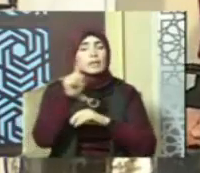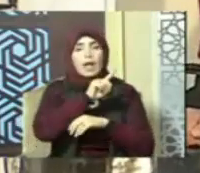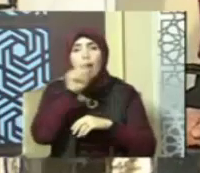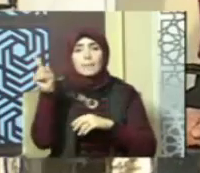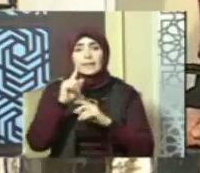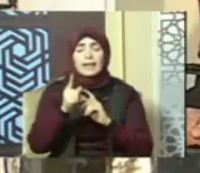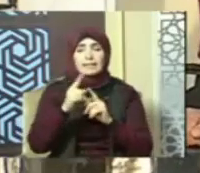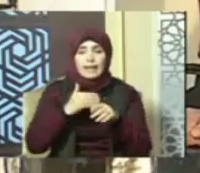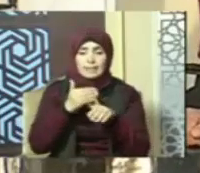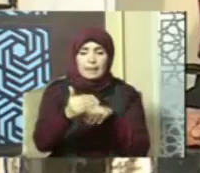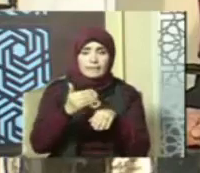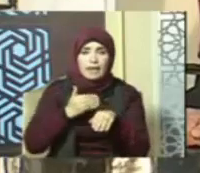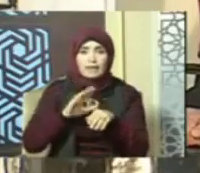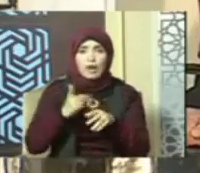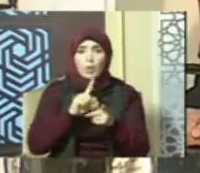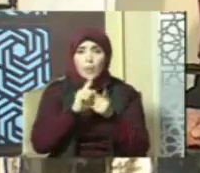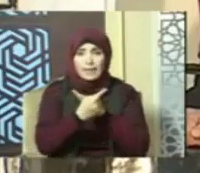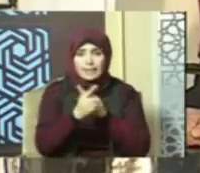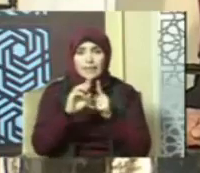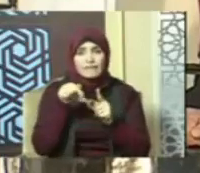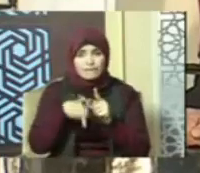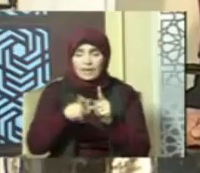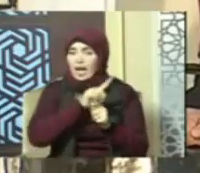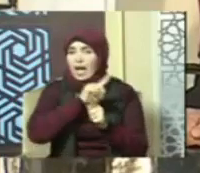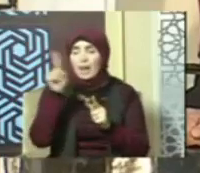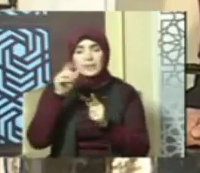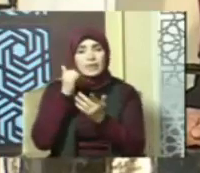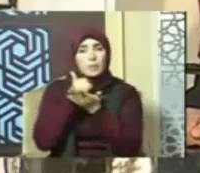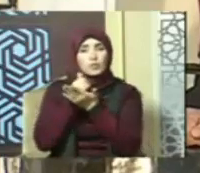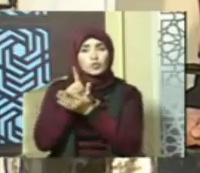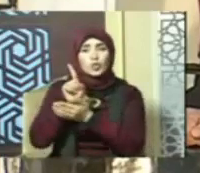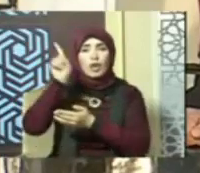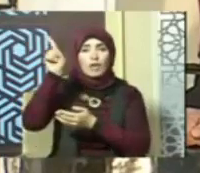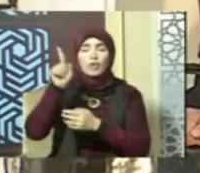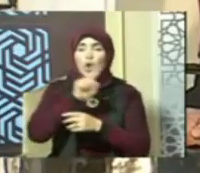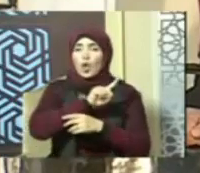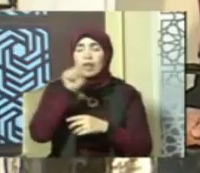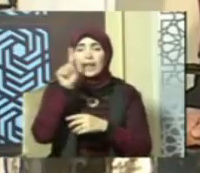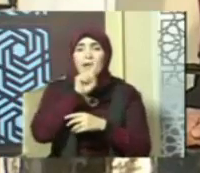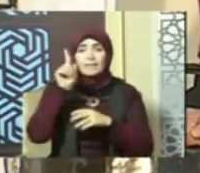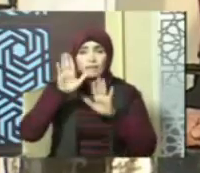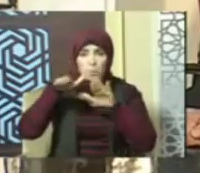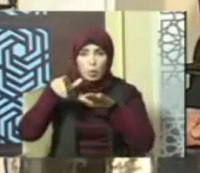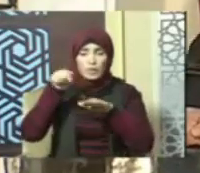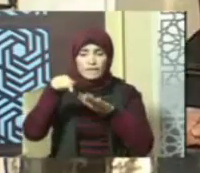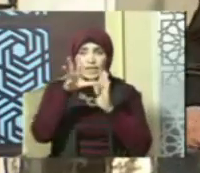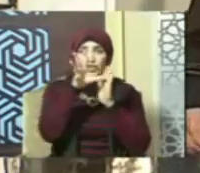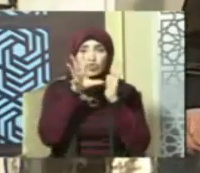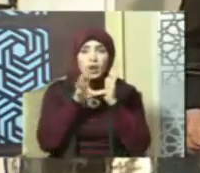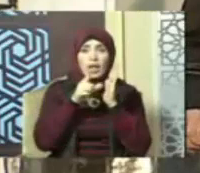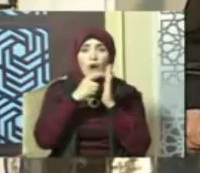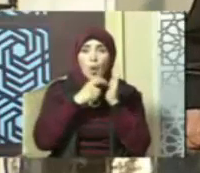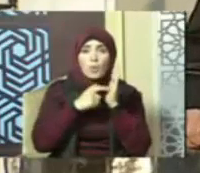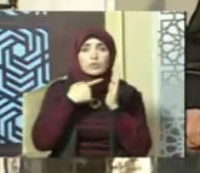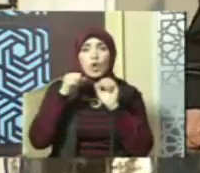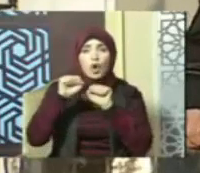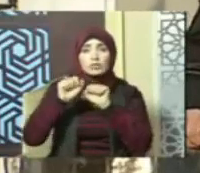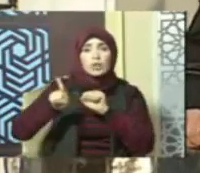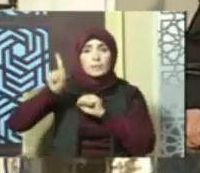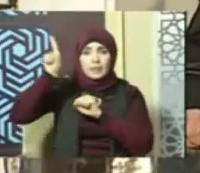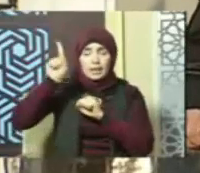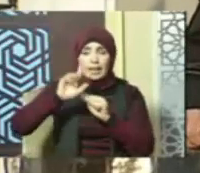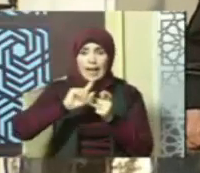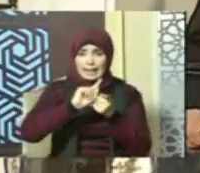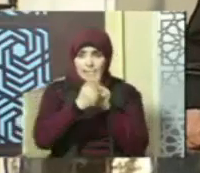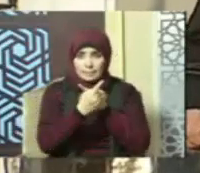ولا تتبدل، ولن تجد لسنة الله تبديلا. ومن